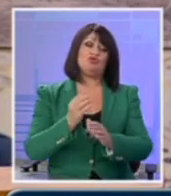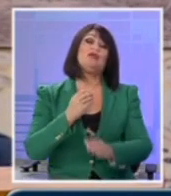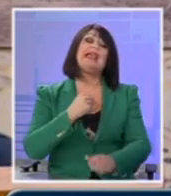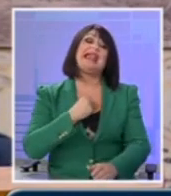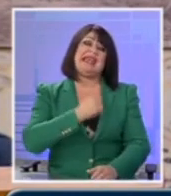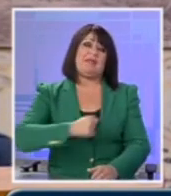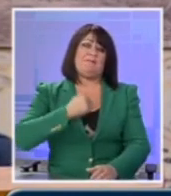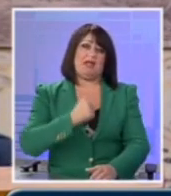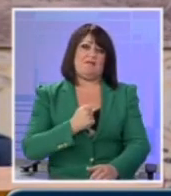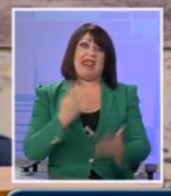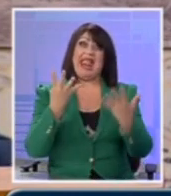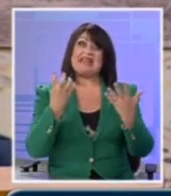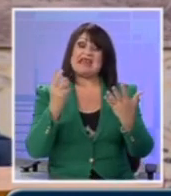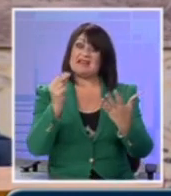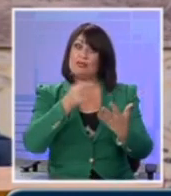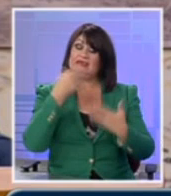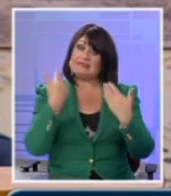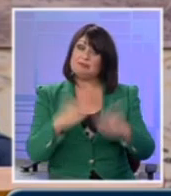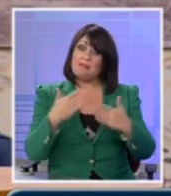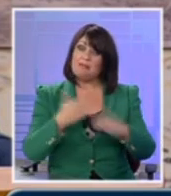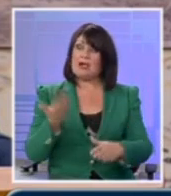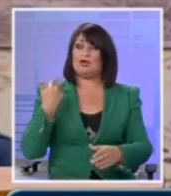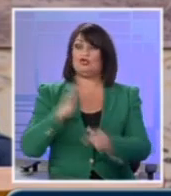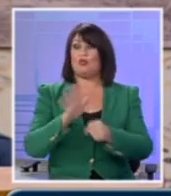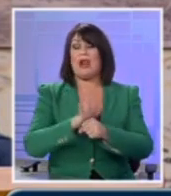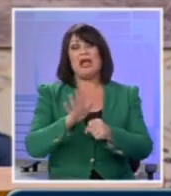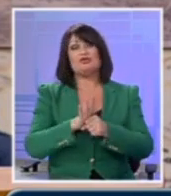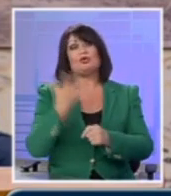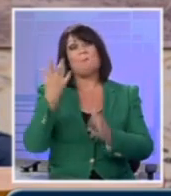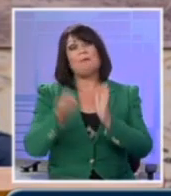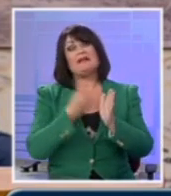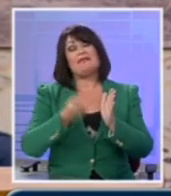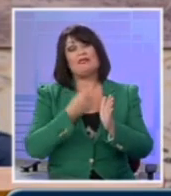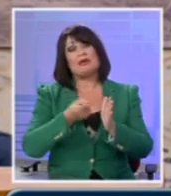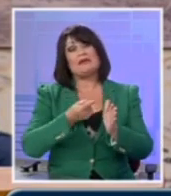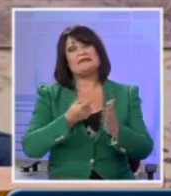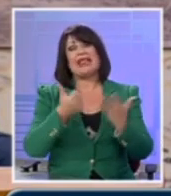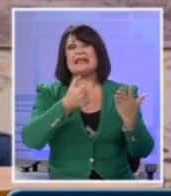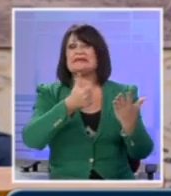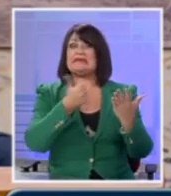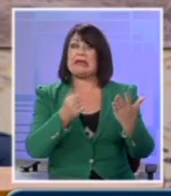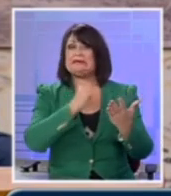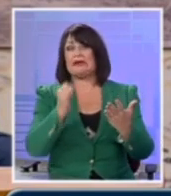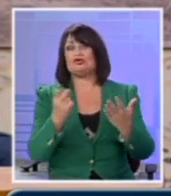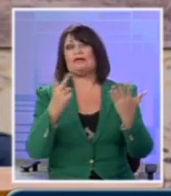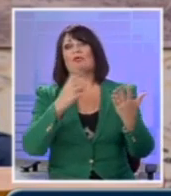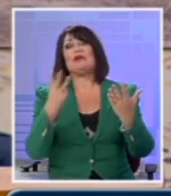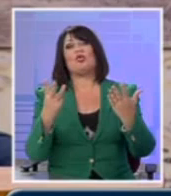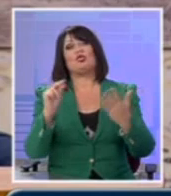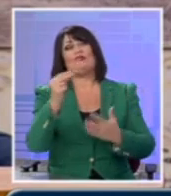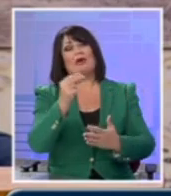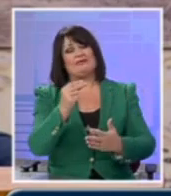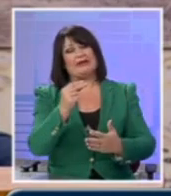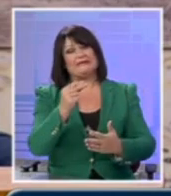Μιλήσανε 90 ήδη σε όλες τις προηγούμενες, τουλάχιστον τις 5 τελευταίες φορές, είχαν μιλήσει από 66 μέχρι 78,